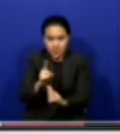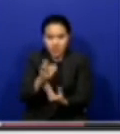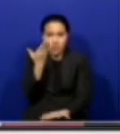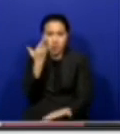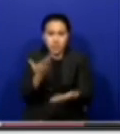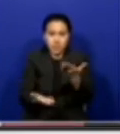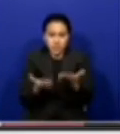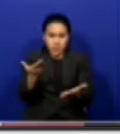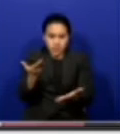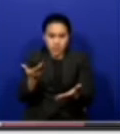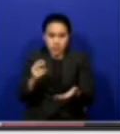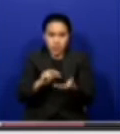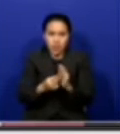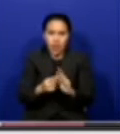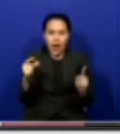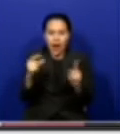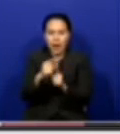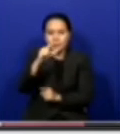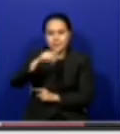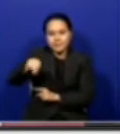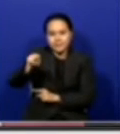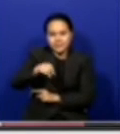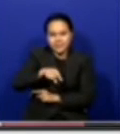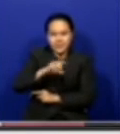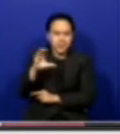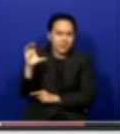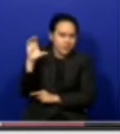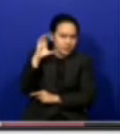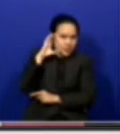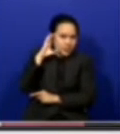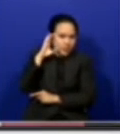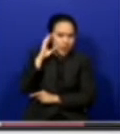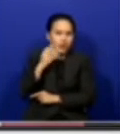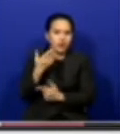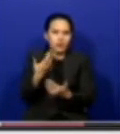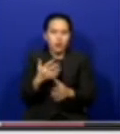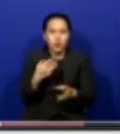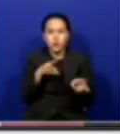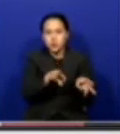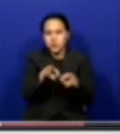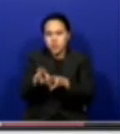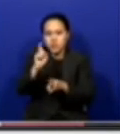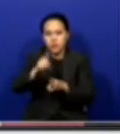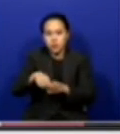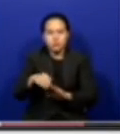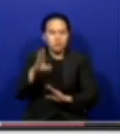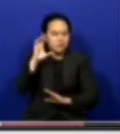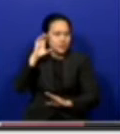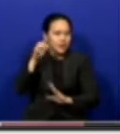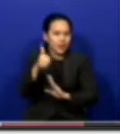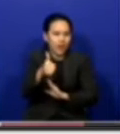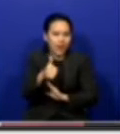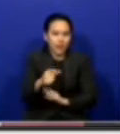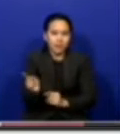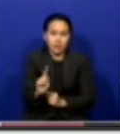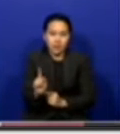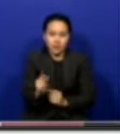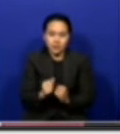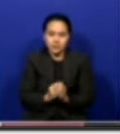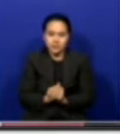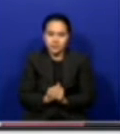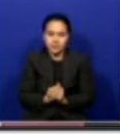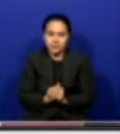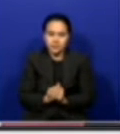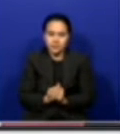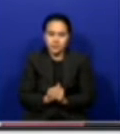การสร้าง Trust and Confidence ด้วยกระบวนการที่น่าเชื่อถือเริ่มจากการสร้างบรรยากาศแห่ง